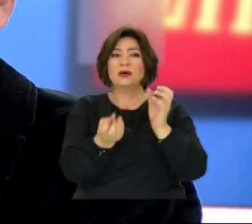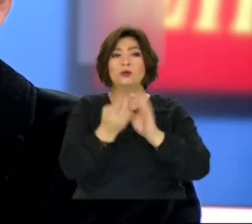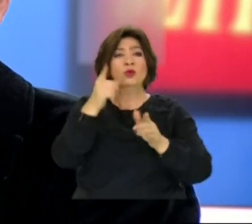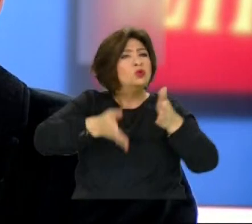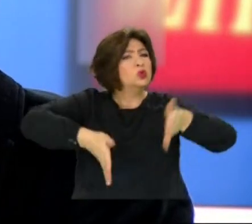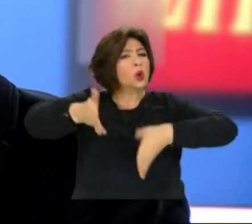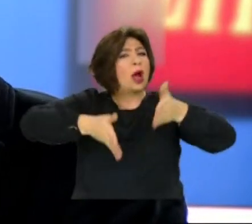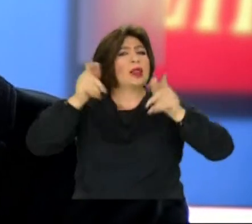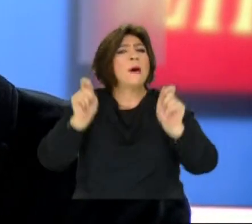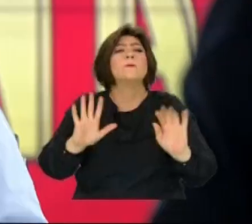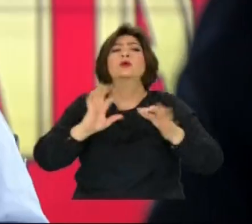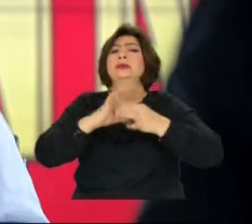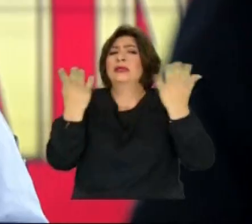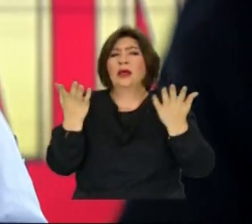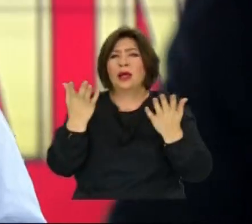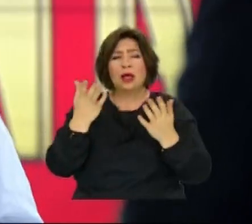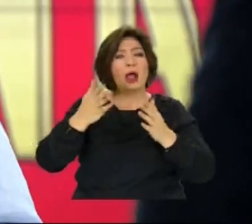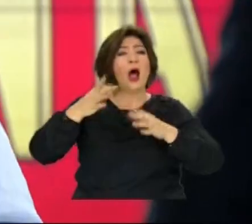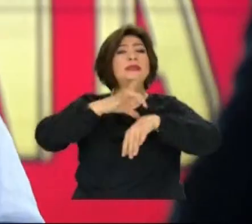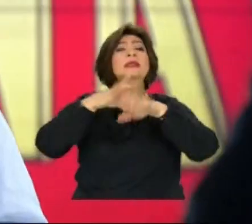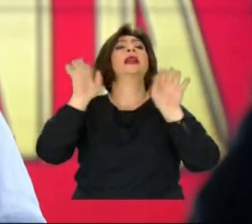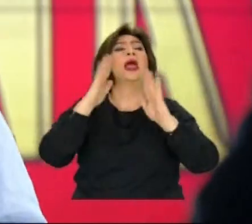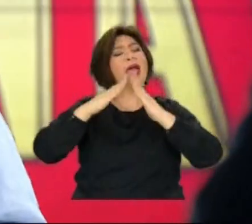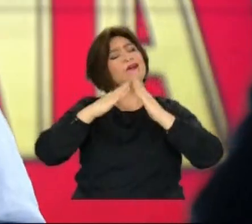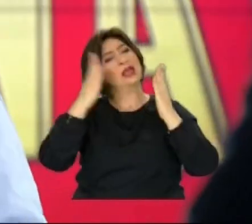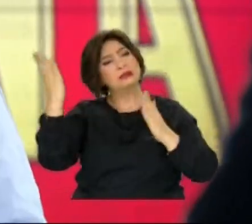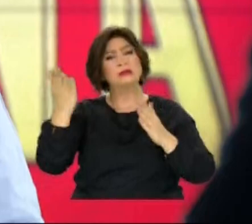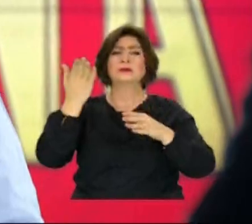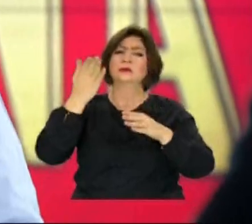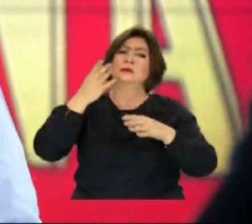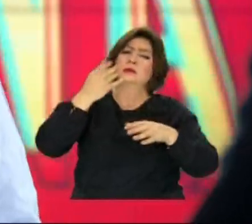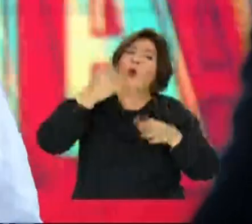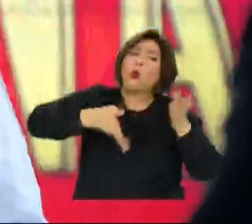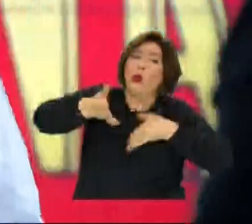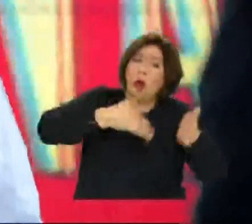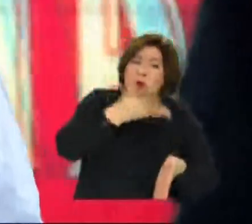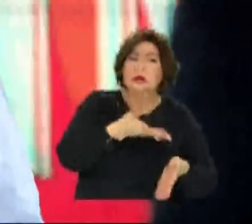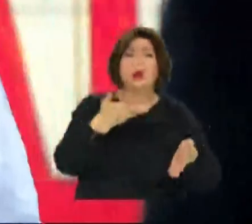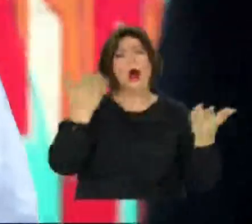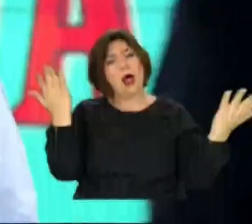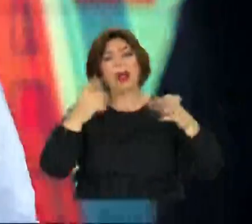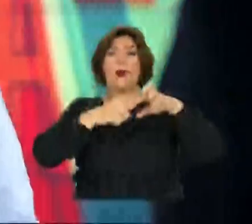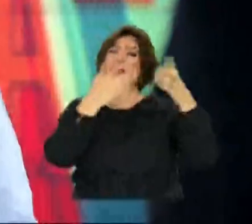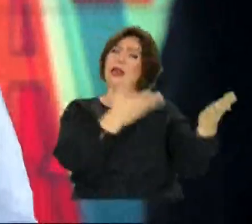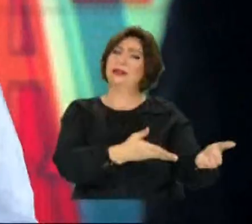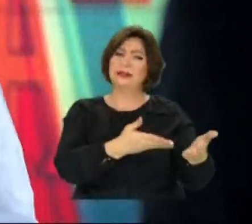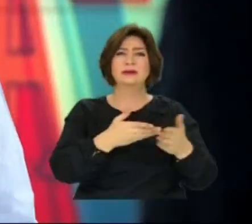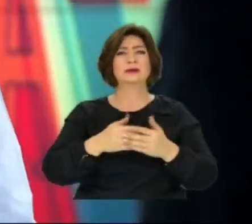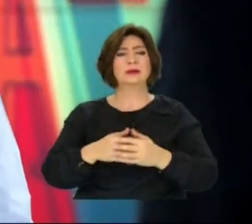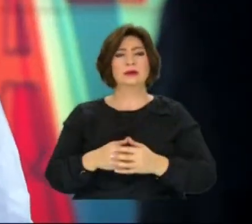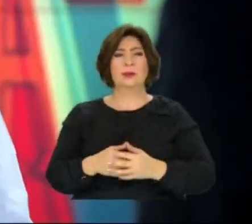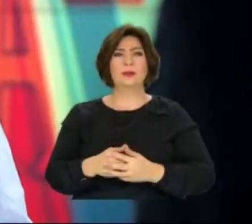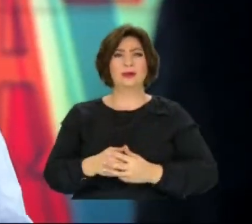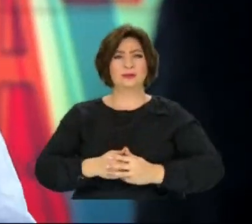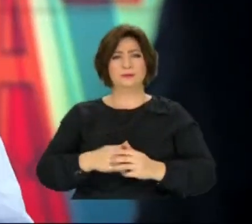niye yapmıyoruz? Hastanede değiliz de sokaktayız ya da evdeyiz. Niye orada haydi bakalım Allah rahmet eylesin, evet,